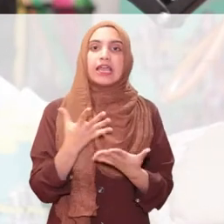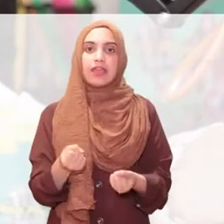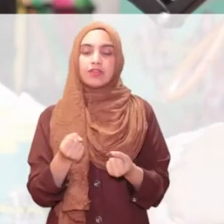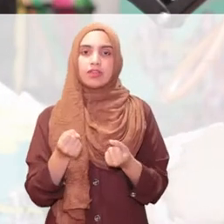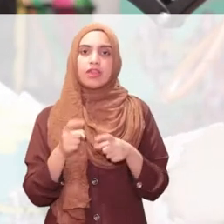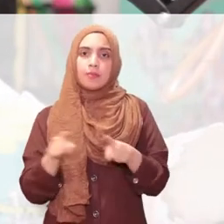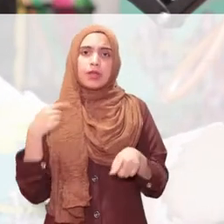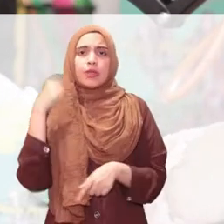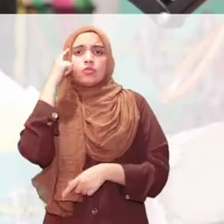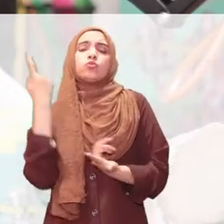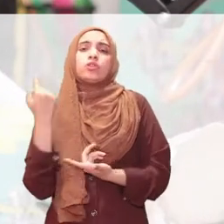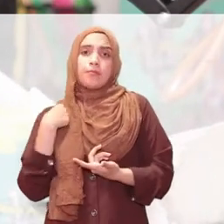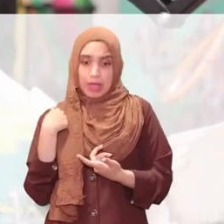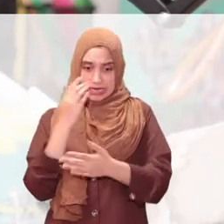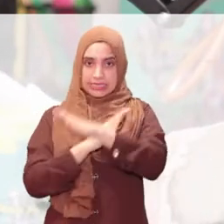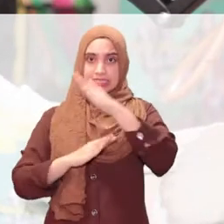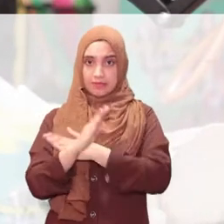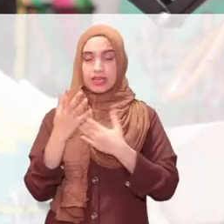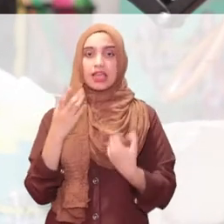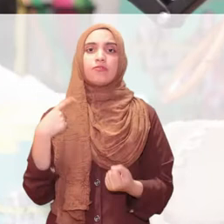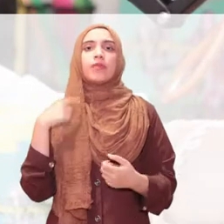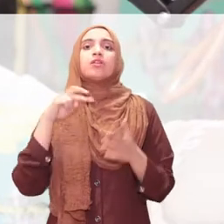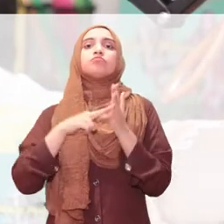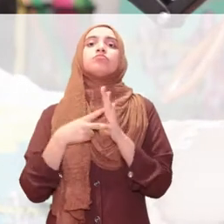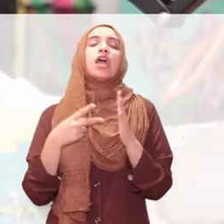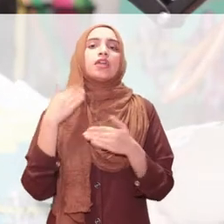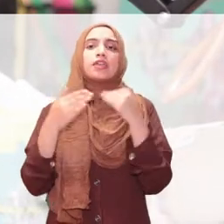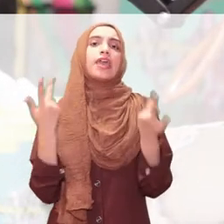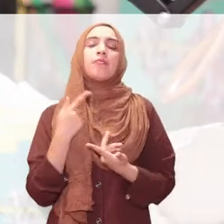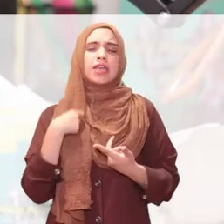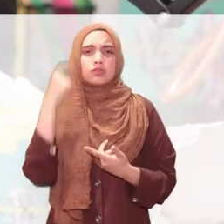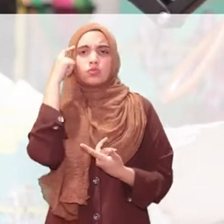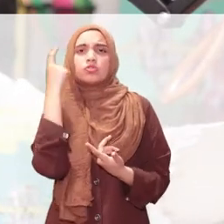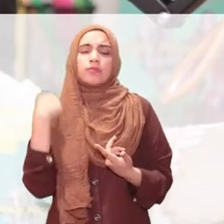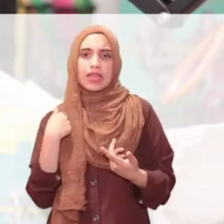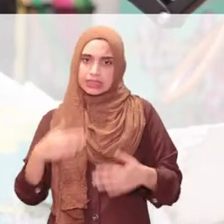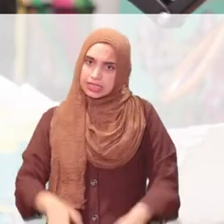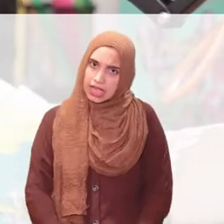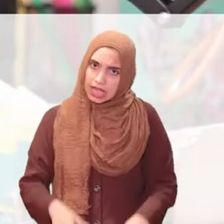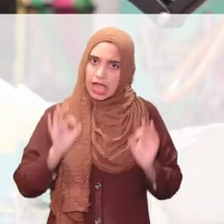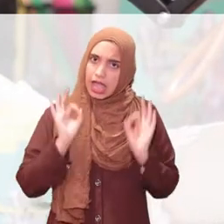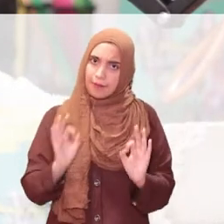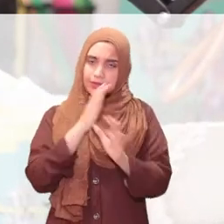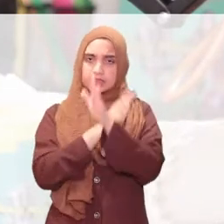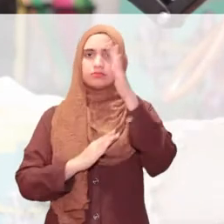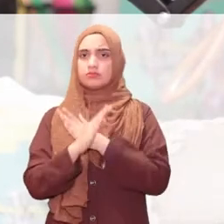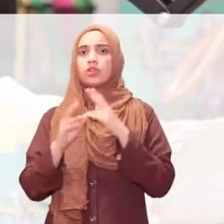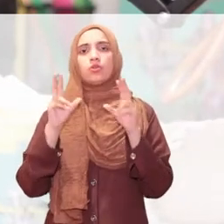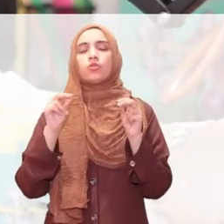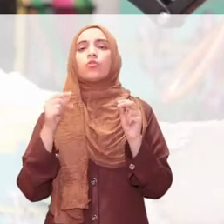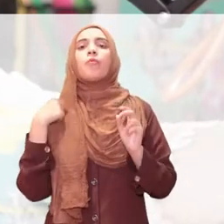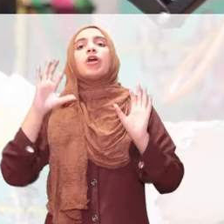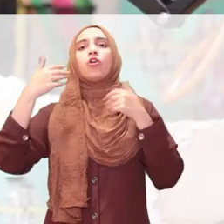गौर किया कि मुझे लगा कि सिर्फ मेरी लेकिन पेमेंट नहीं है तो मैं आगे बढ़ी तो FD के बहुत ही जगह पर फिजिकल की जा सकती हूं लेकिन वहां पर दिमाग